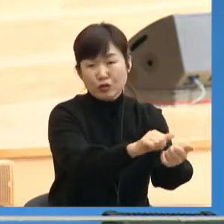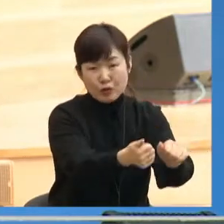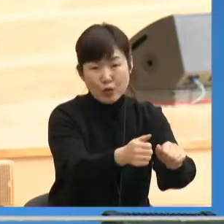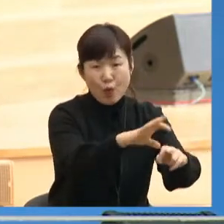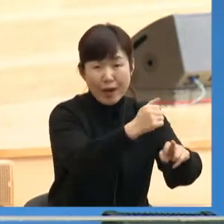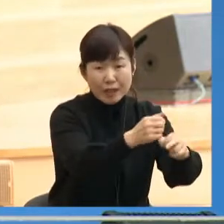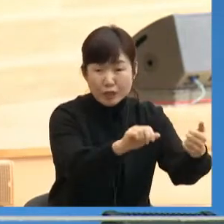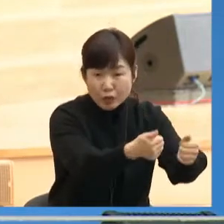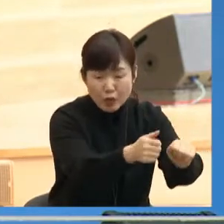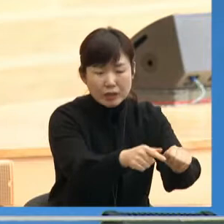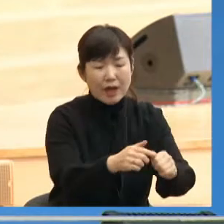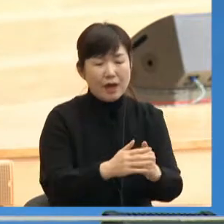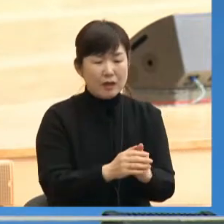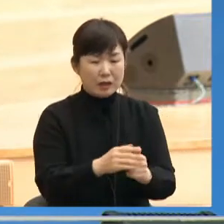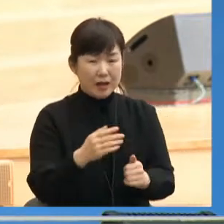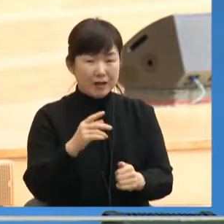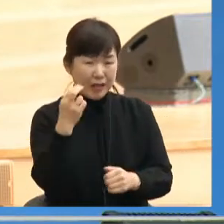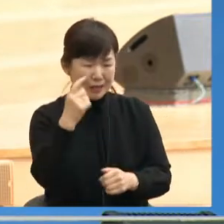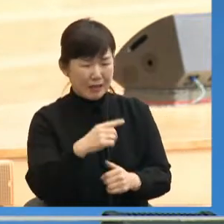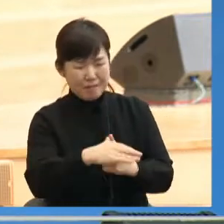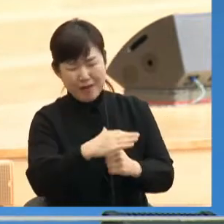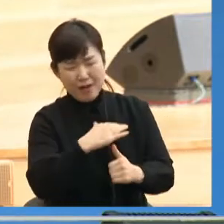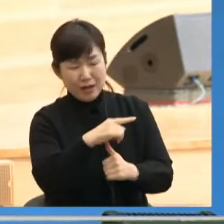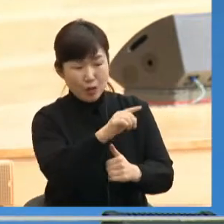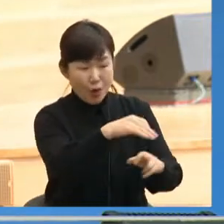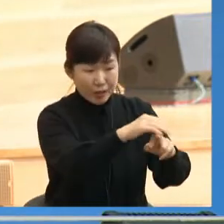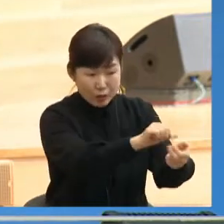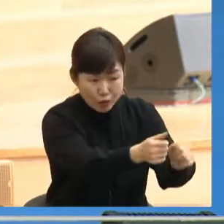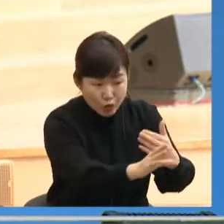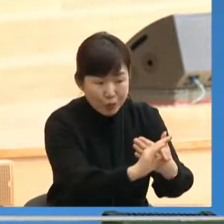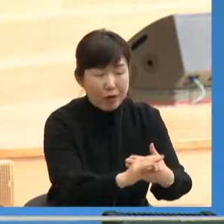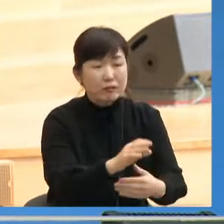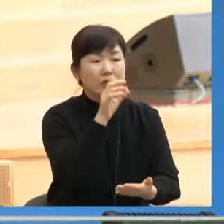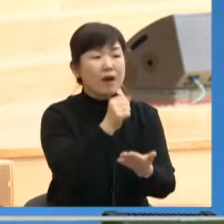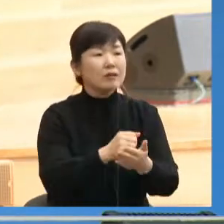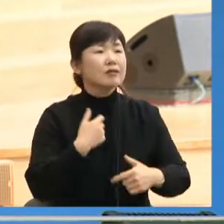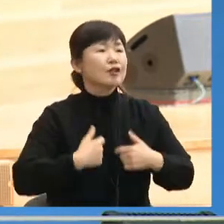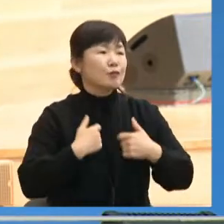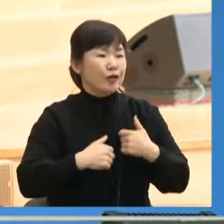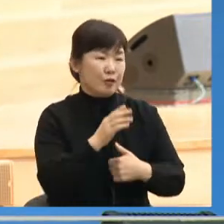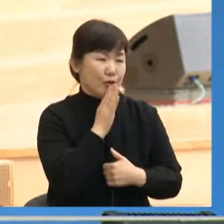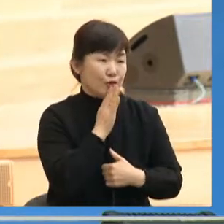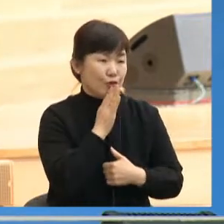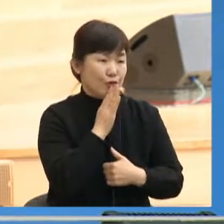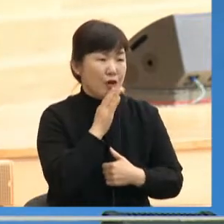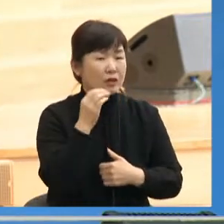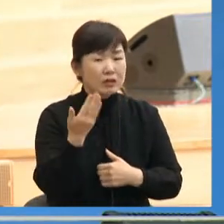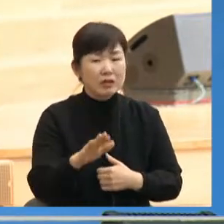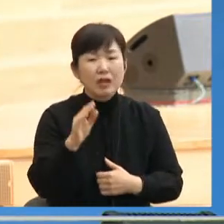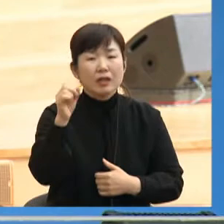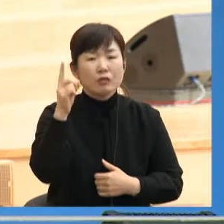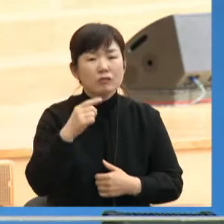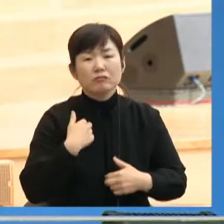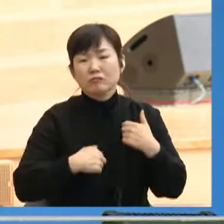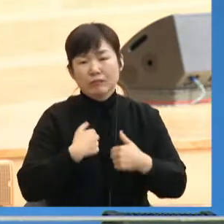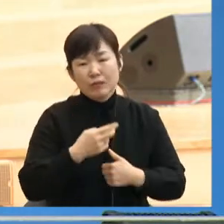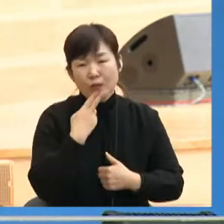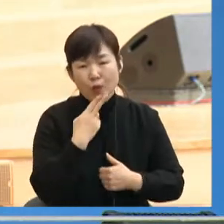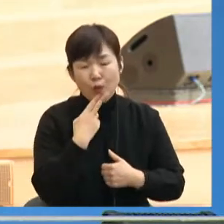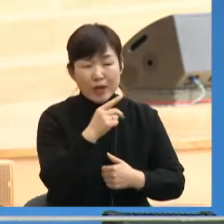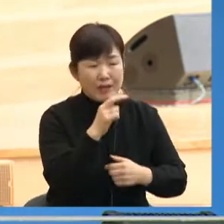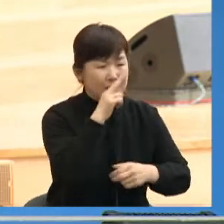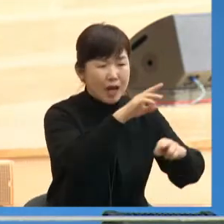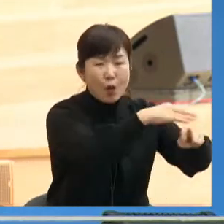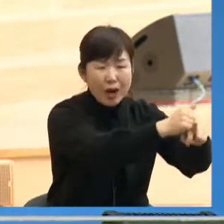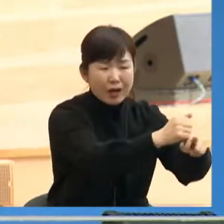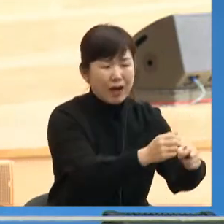자신을 죽이려 했던 이 왕이 죽었으면 어떻게 해야 됩니까? 당연히 기뻐해야 되잖아요. 그런데 다윗은 기뻐하지 않고 이 사울과